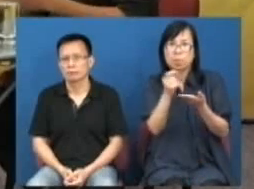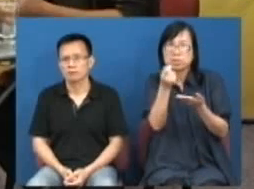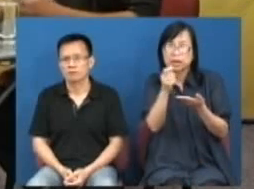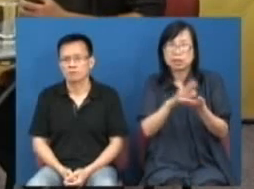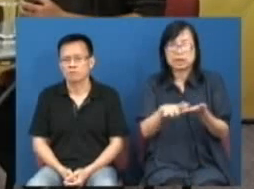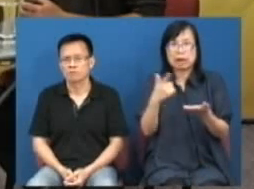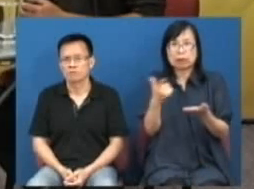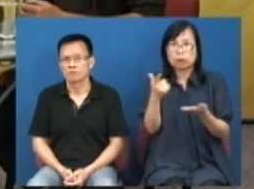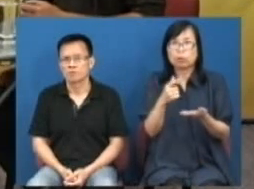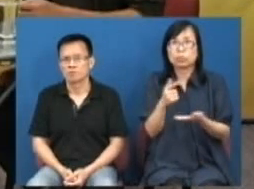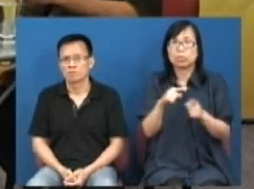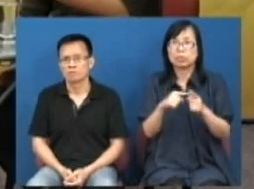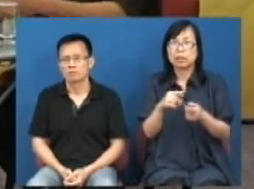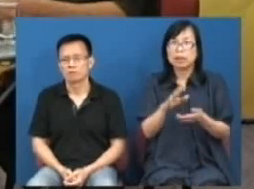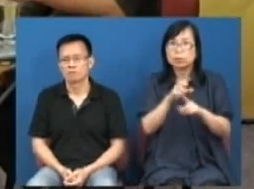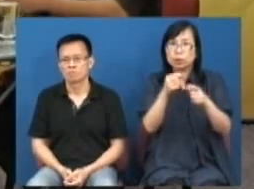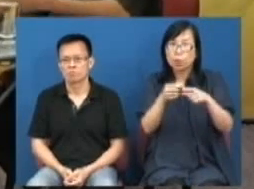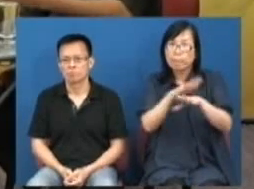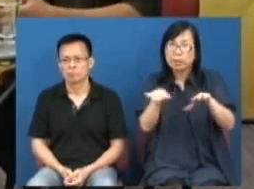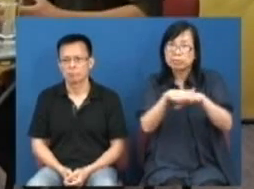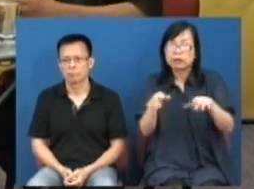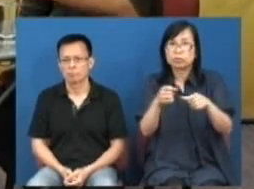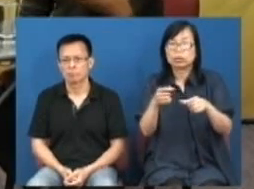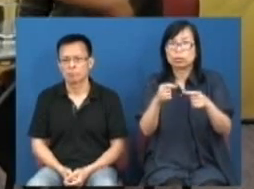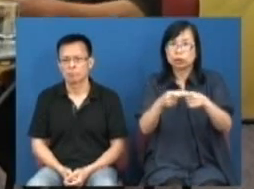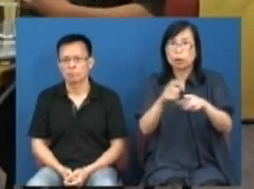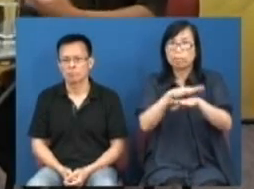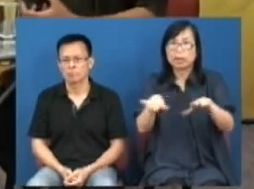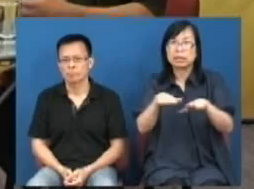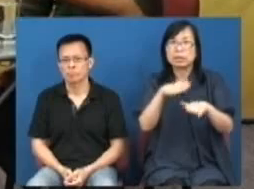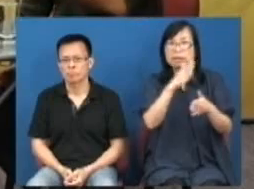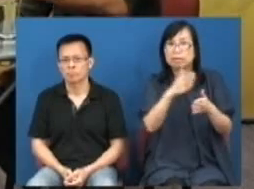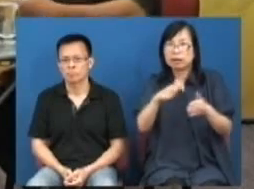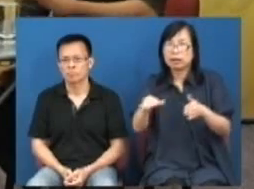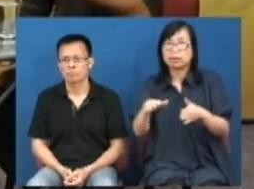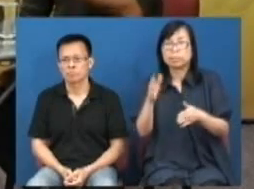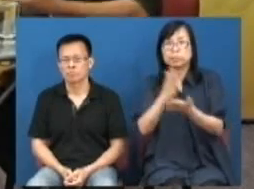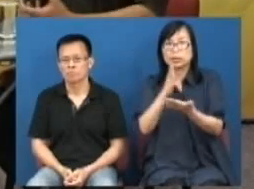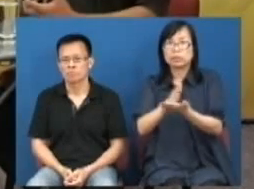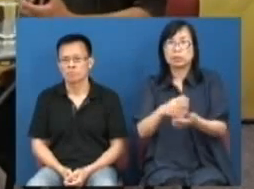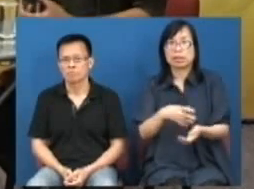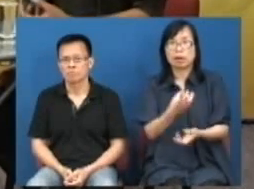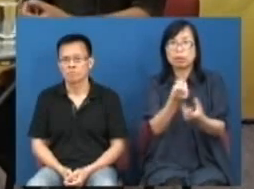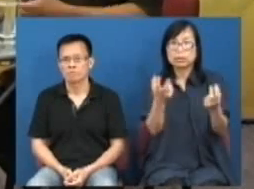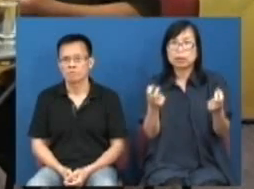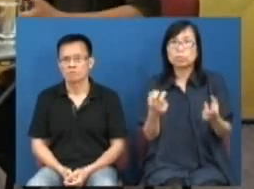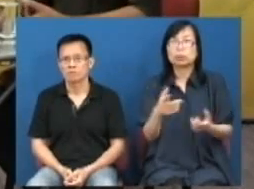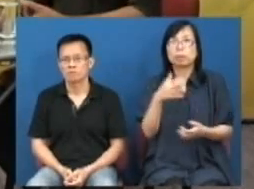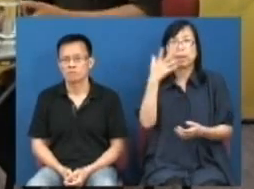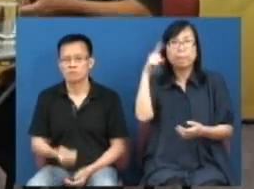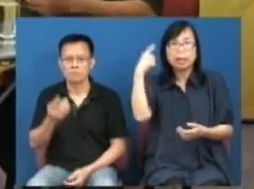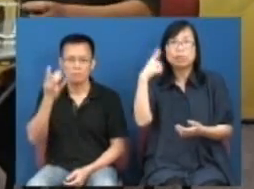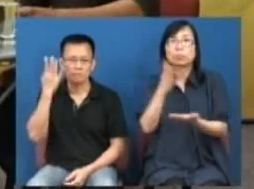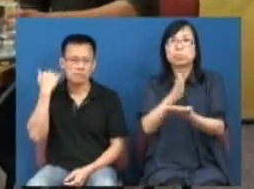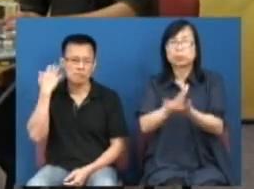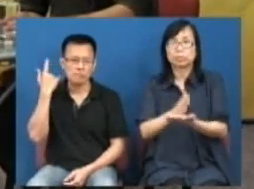而家多咗人傾啦。原來平等啊，同公平又唔同嘅，等等呢啲咁嘅問題，我哋美國同歐洲嘅制度又唔同嘅，多咗。 以前咧，